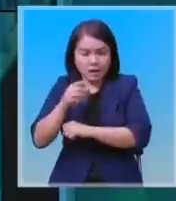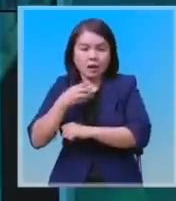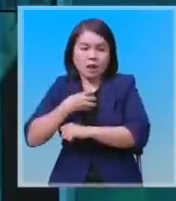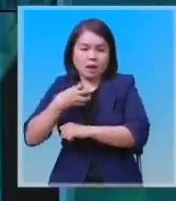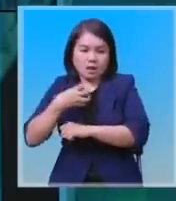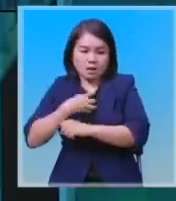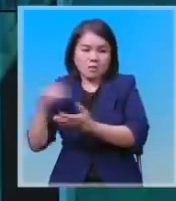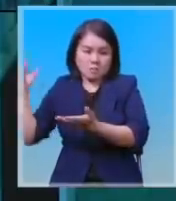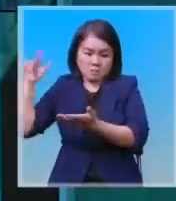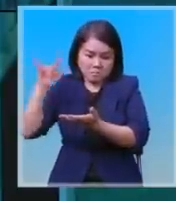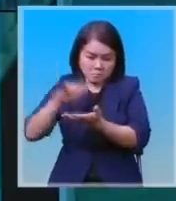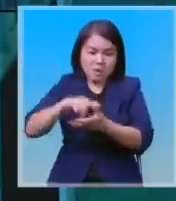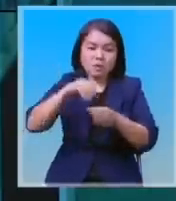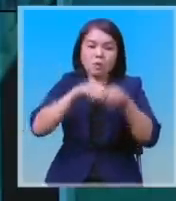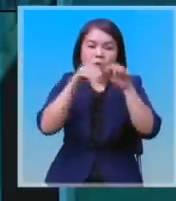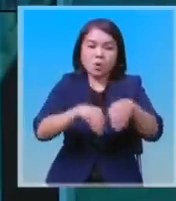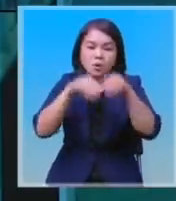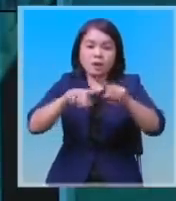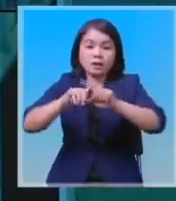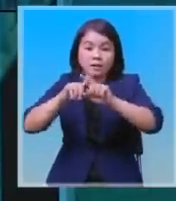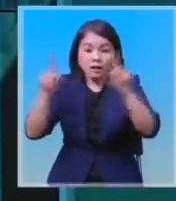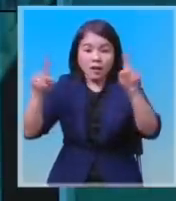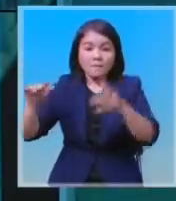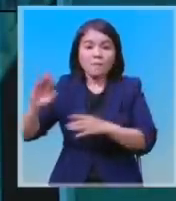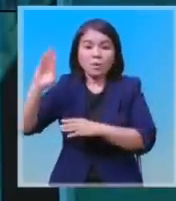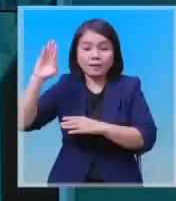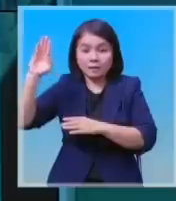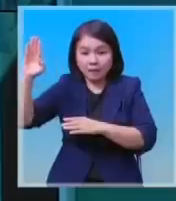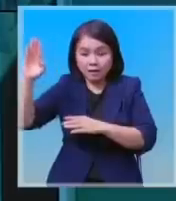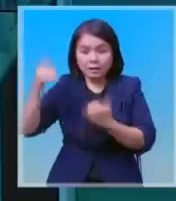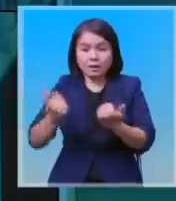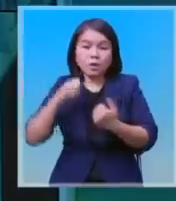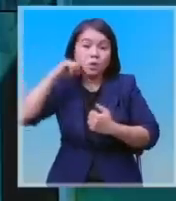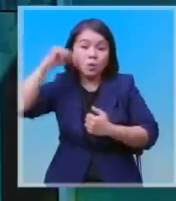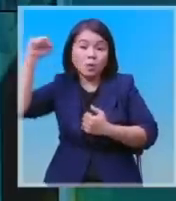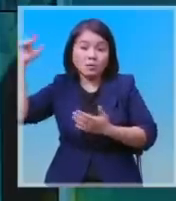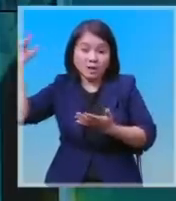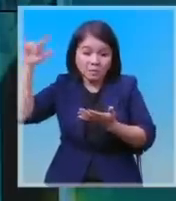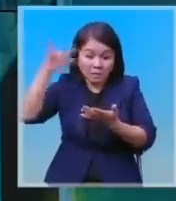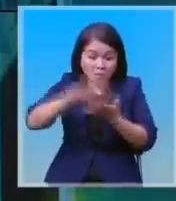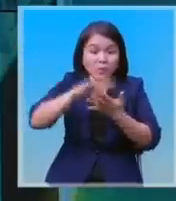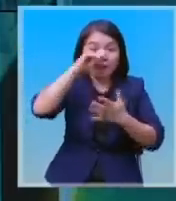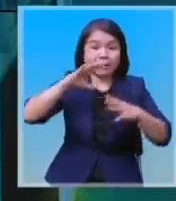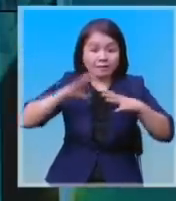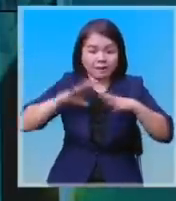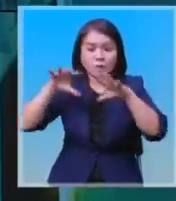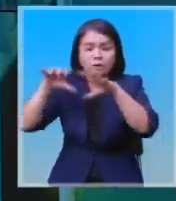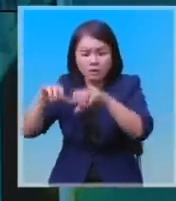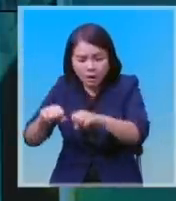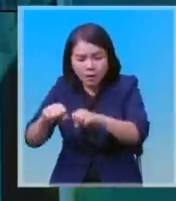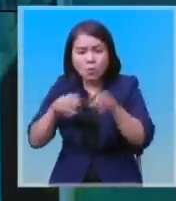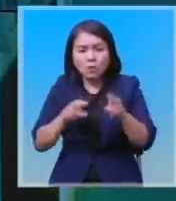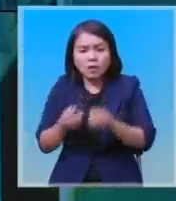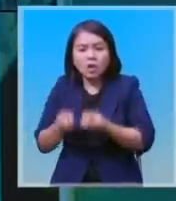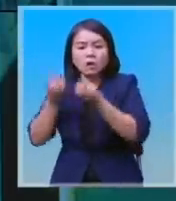นั่งเครื่องบินสายการบินคูเวตมาทรานสิตที่เมืองไทยปรากฏว่าถูกกักตัวไว ้ นะครับคนก็กลัวว่าเอ๊ะเราเนี่ยจะส่งเธอกลับประ